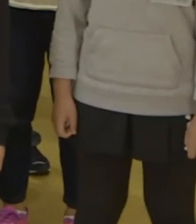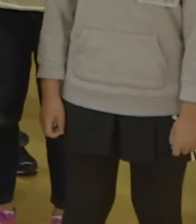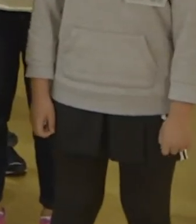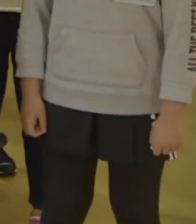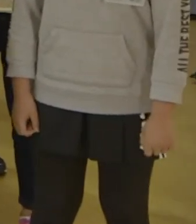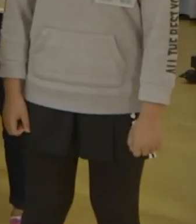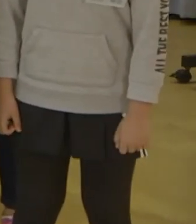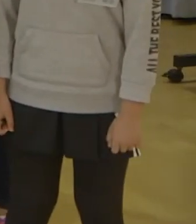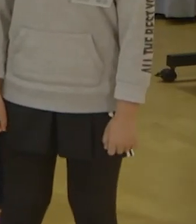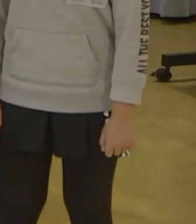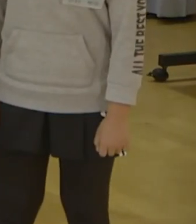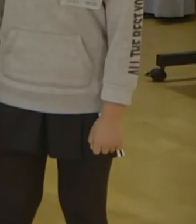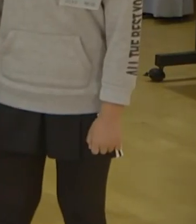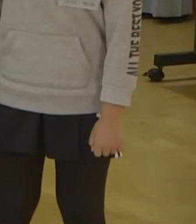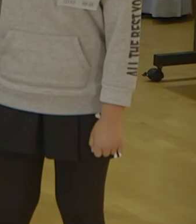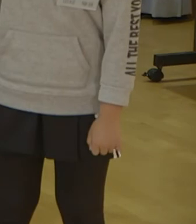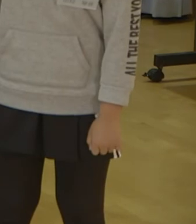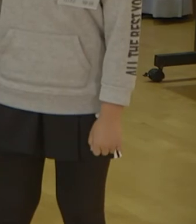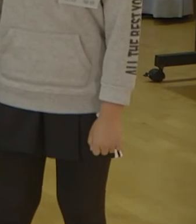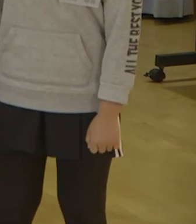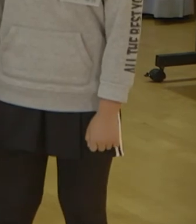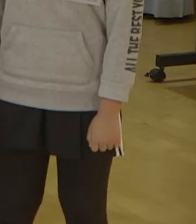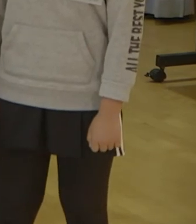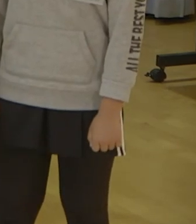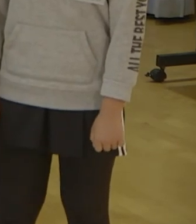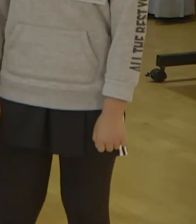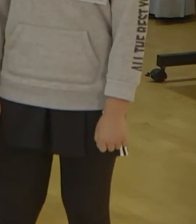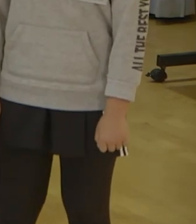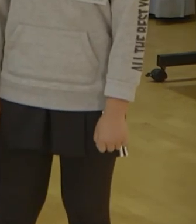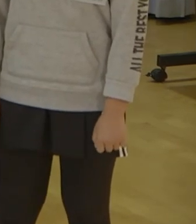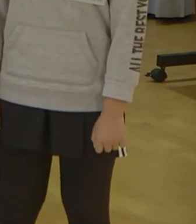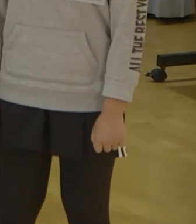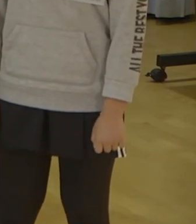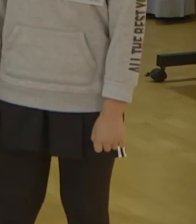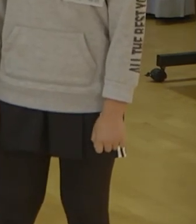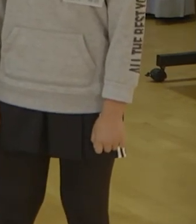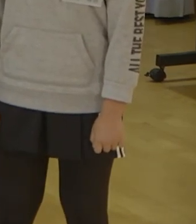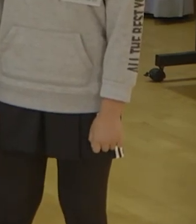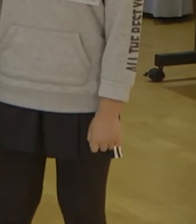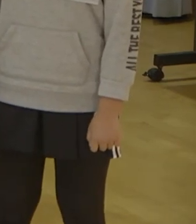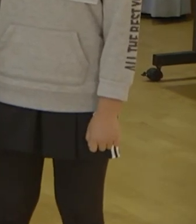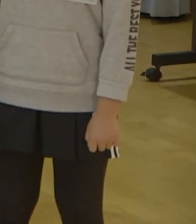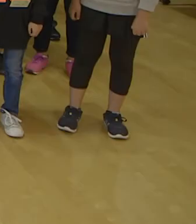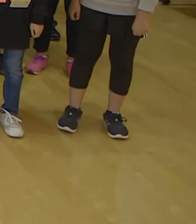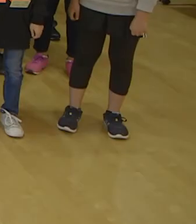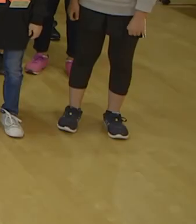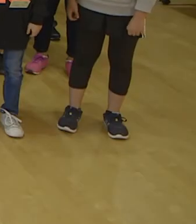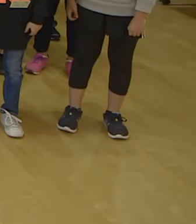発信はいくつある？